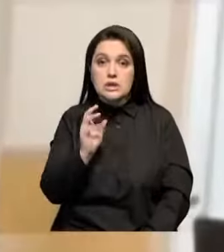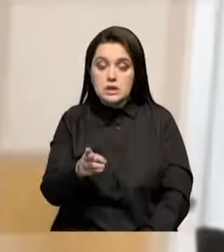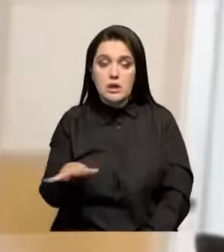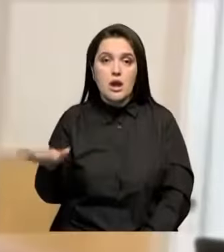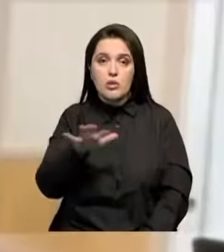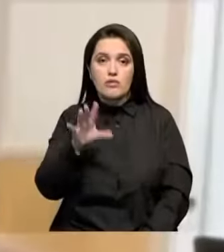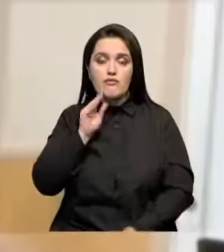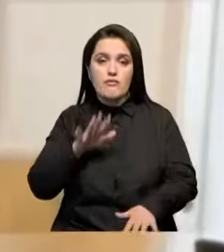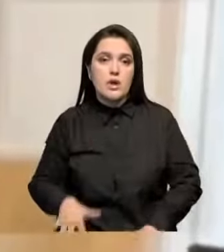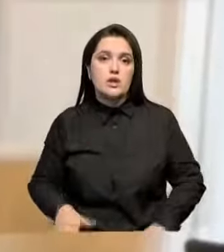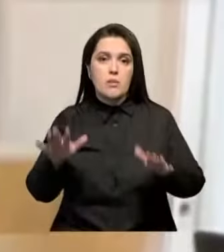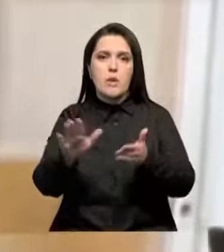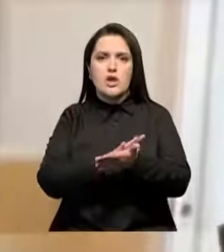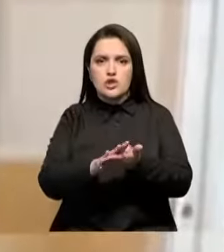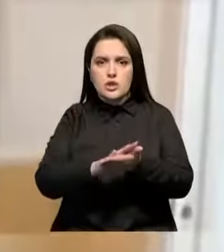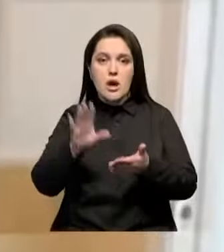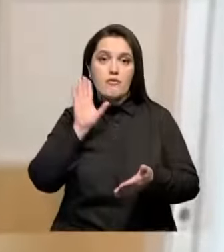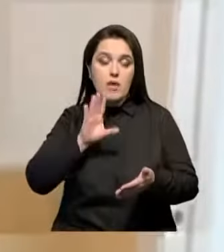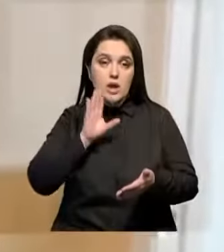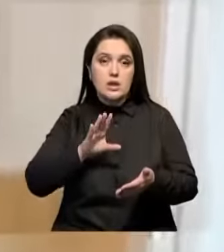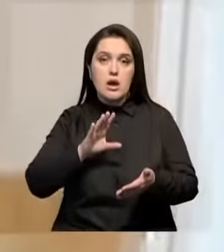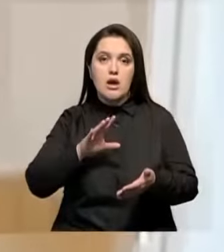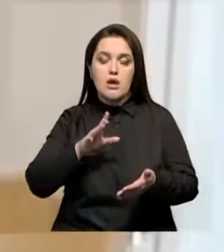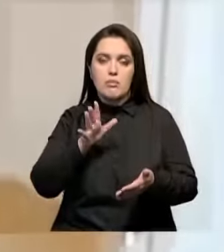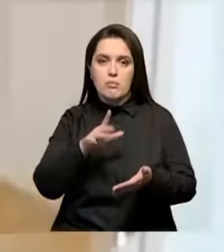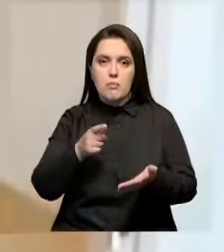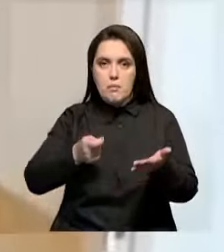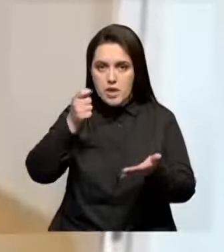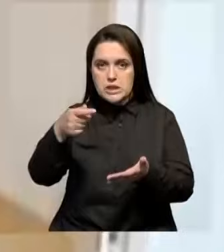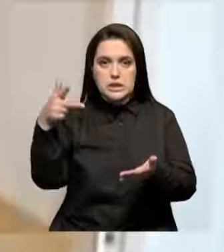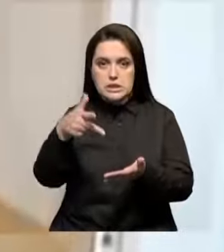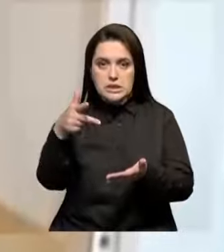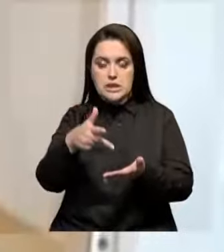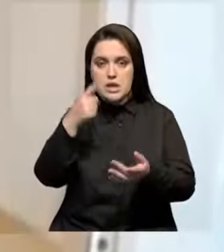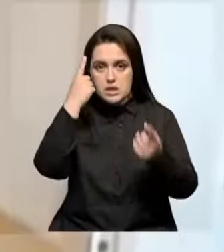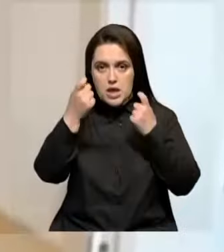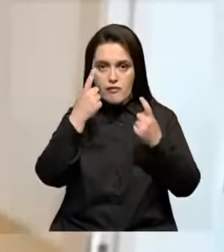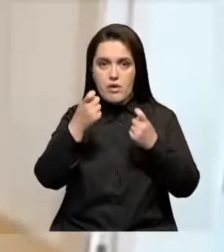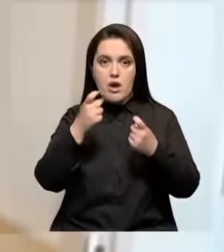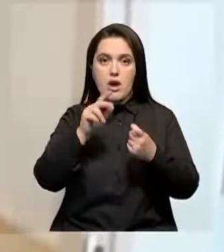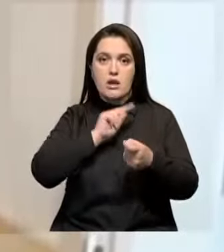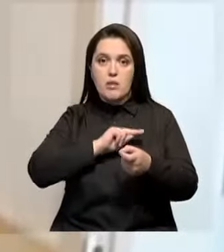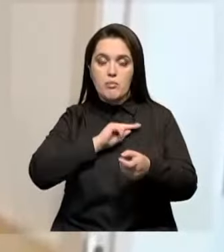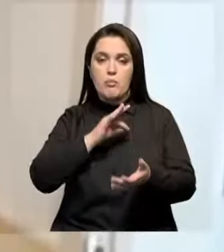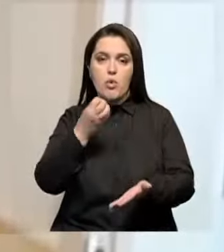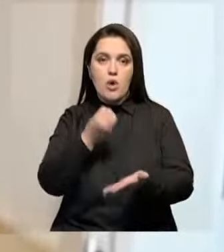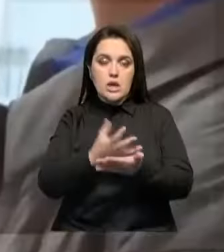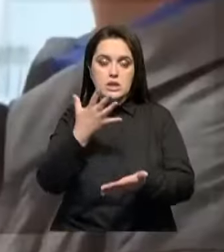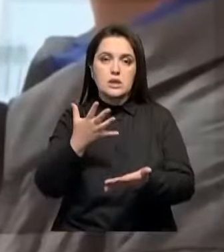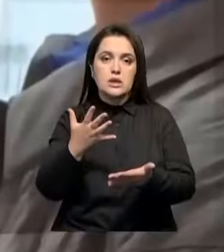все подтопленные дома очистили от воды. Всего поступило около 3000 заявок. Работы по оценке